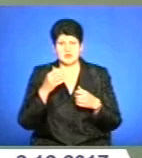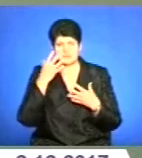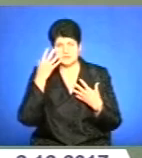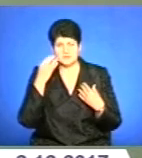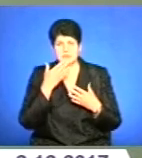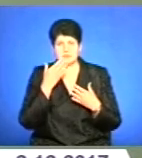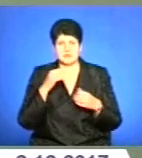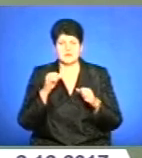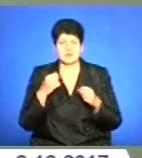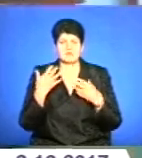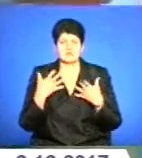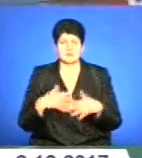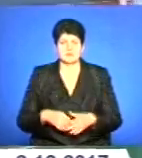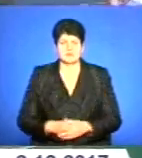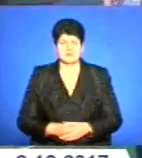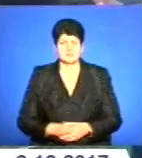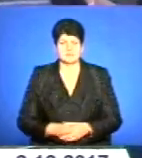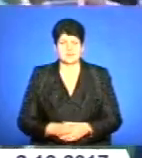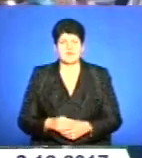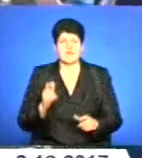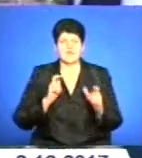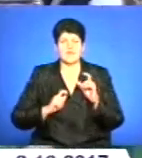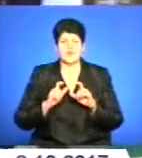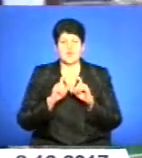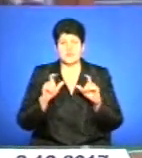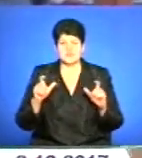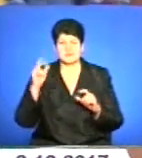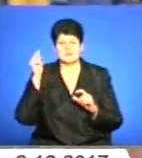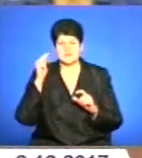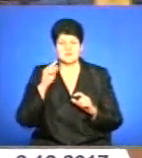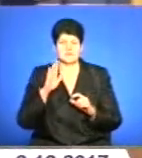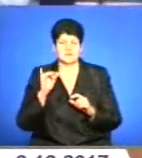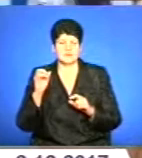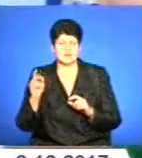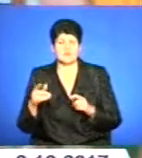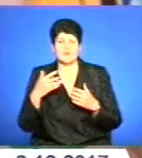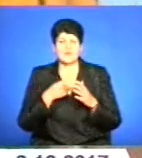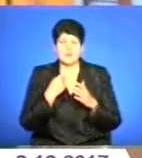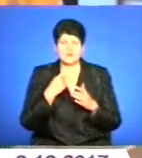і не маємо права її втратити. У коледжі, де навчався Віктор Гурняк, кажуть, давно